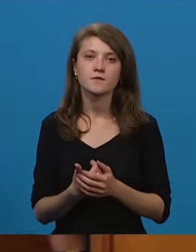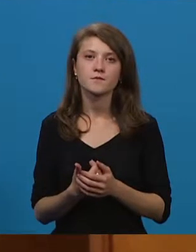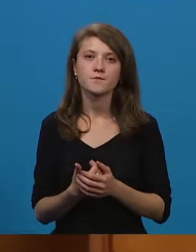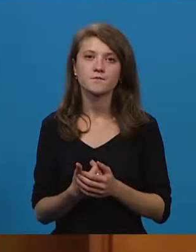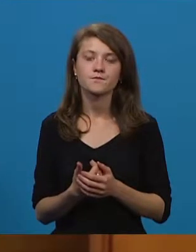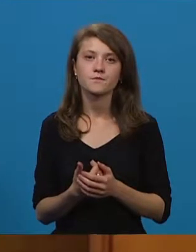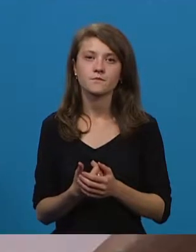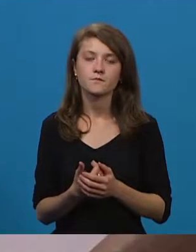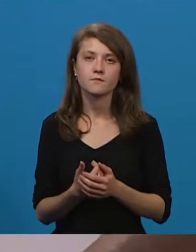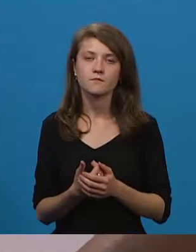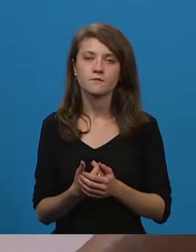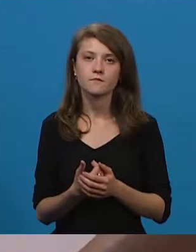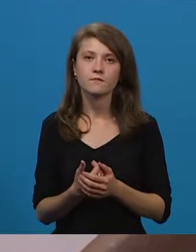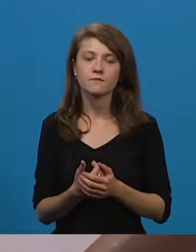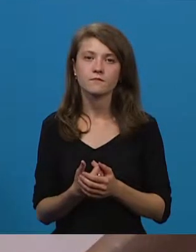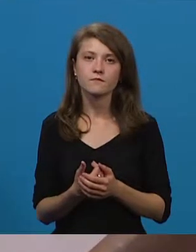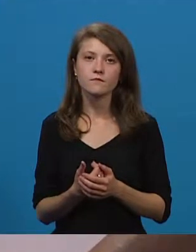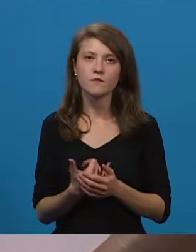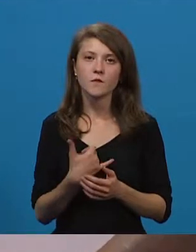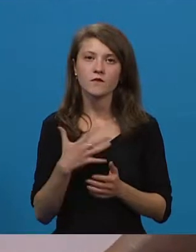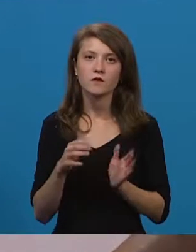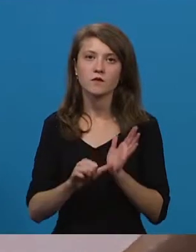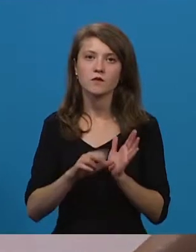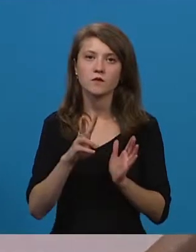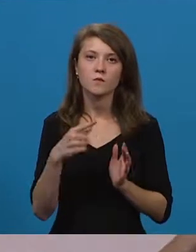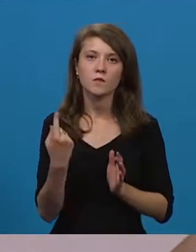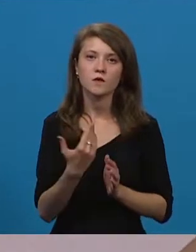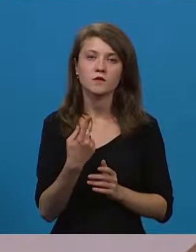Будуть видано. У нас в 62-му окрузі їх